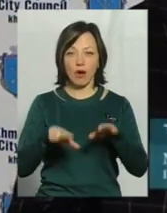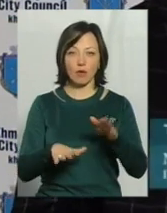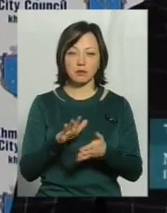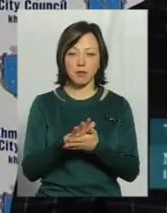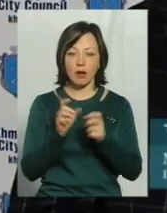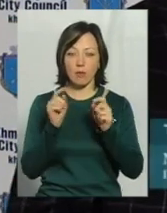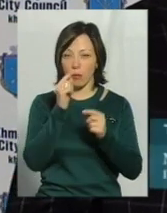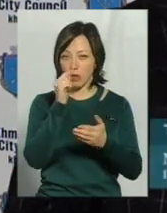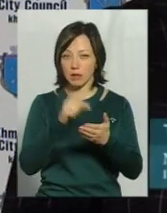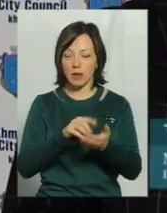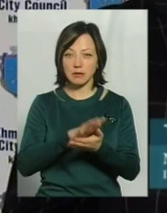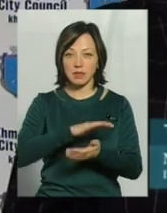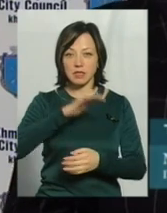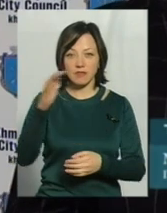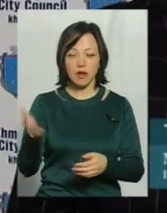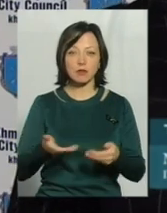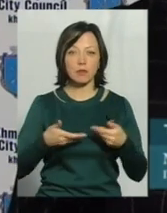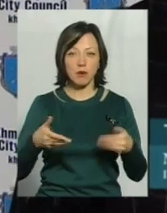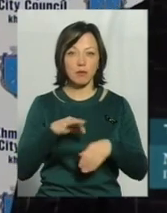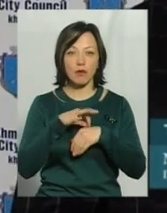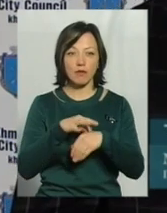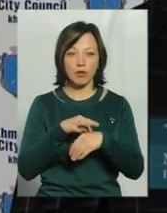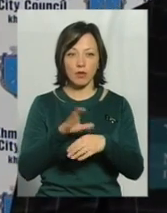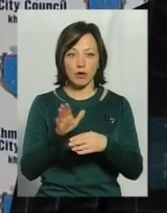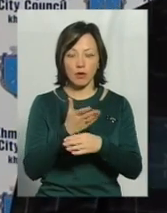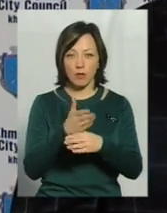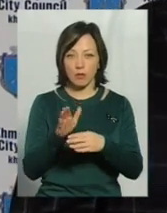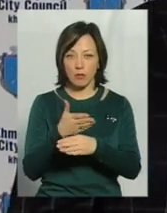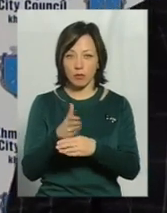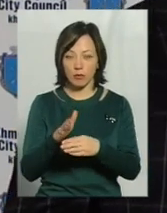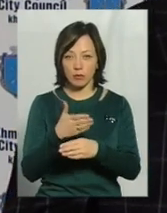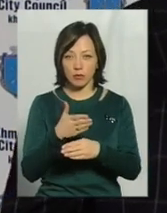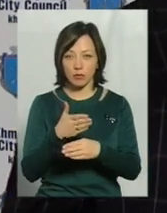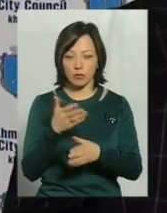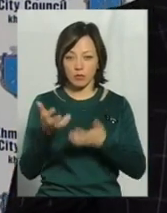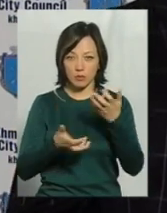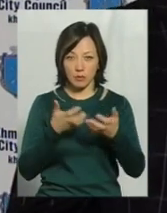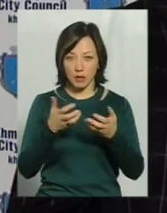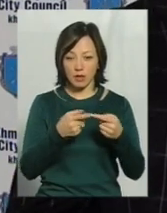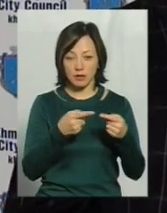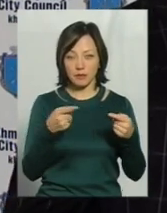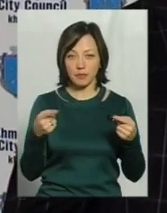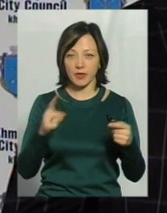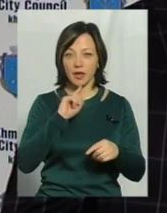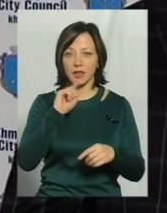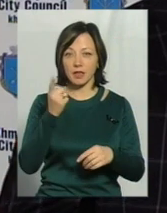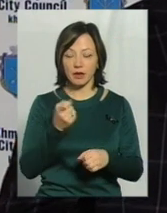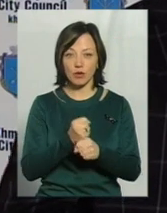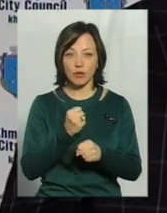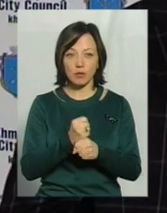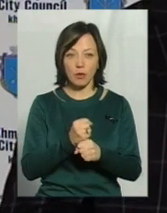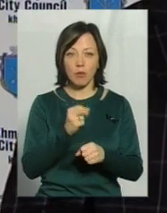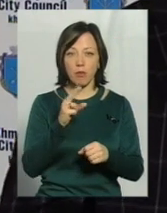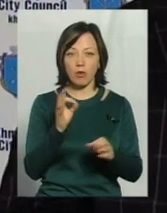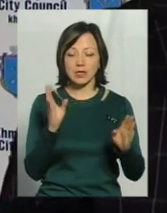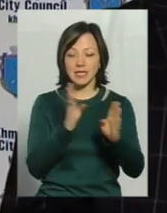саме сміттєзвалище. Ми провели морфологію сміття. Морфологія – це рік часу, адже морфологія робиться по